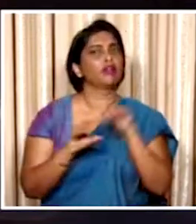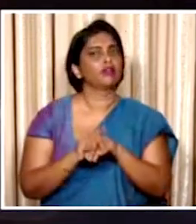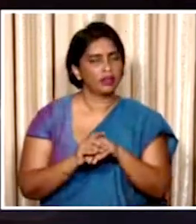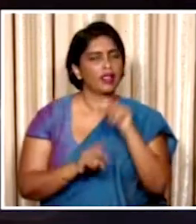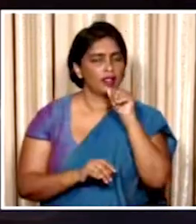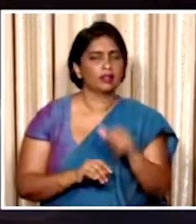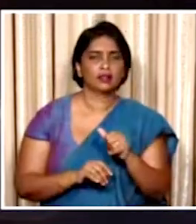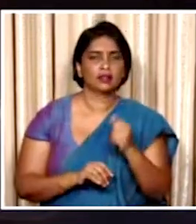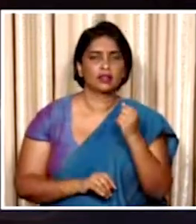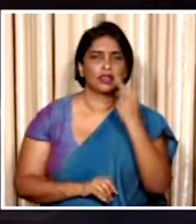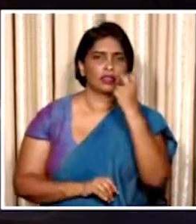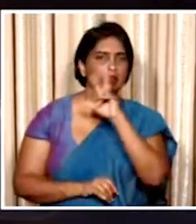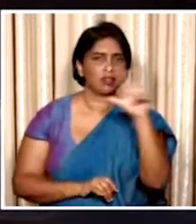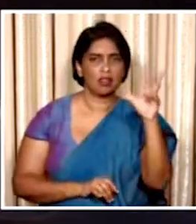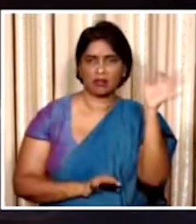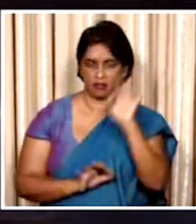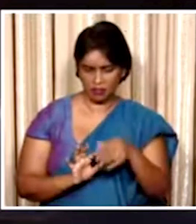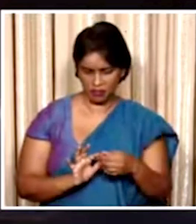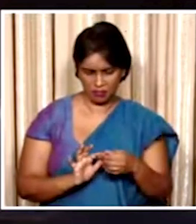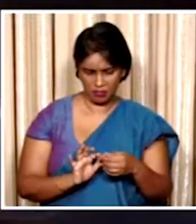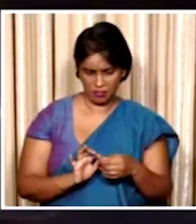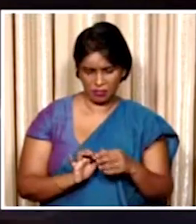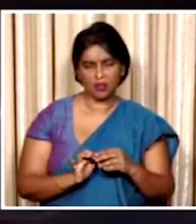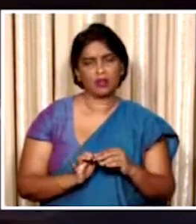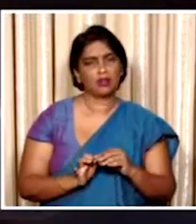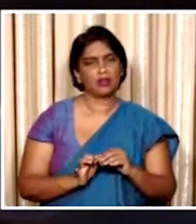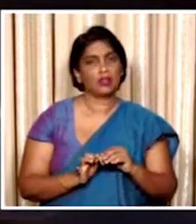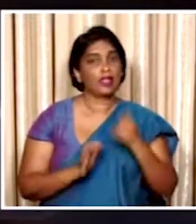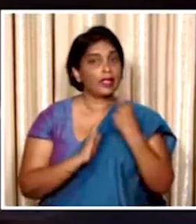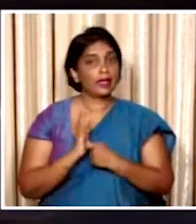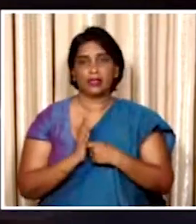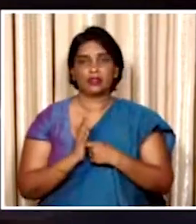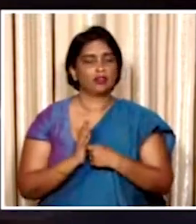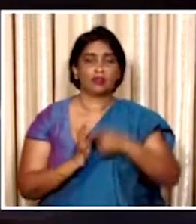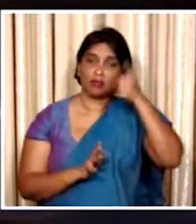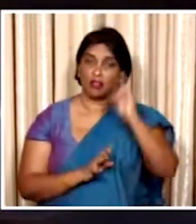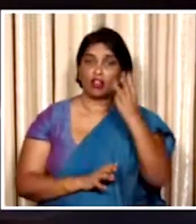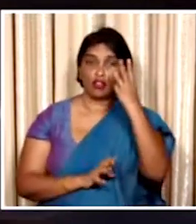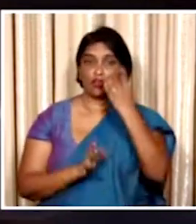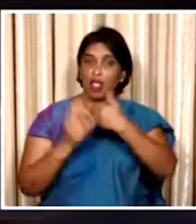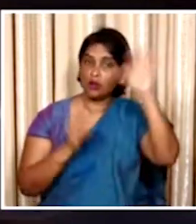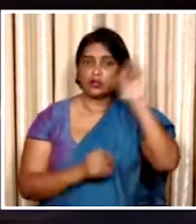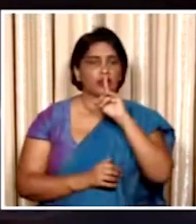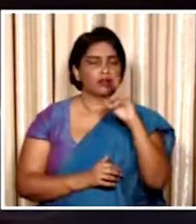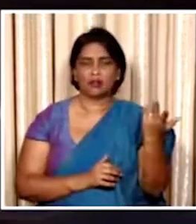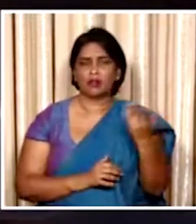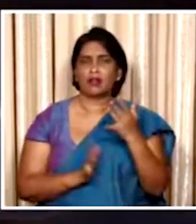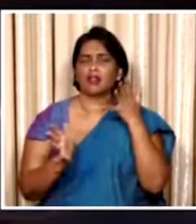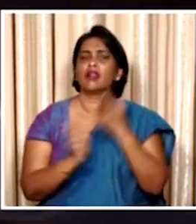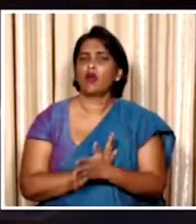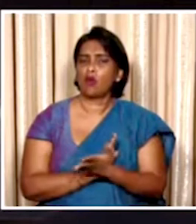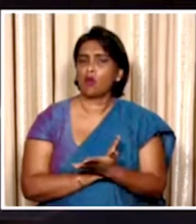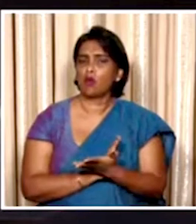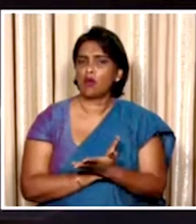ඇත්ත. 2018 තමයි පත් කරලා තියෙන්නේ. හැබැයි ව්‍යවස්ථාවේ කොහෙවත් නීතියක් නැහැ අනිවාර්යෙන් තුනෙන් යන්න ඕනි කියලා. එතකොට එතන වැරද්ද තියෙන්නේ